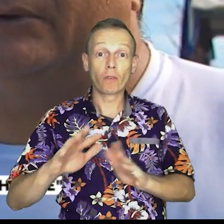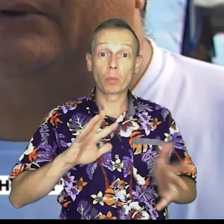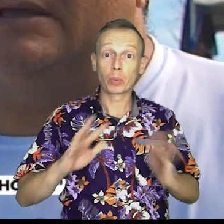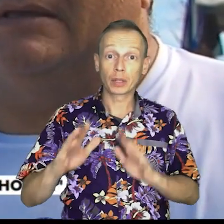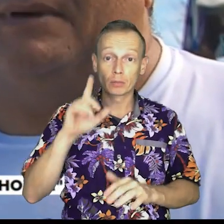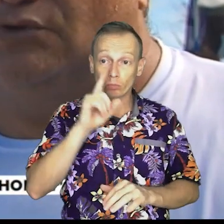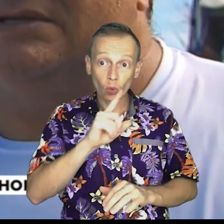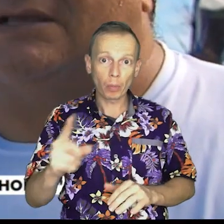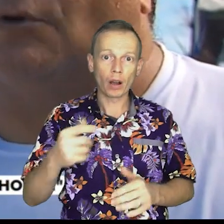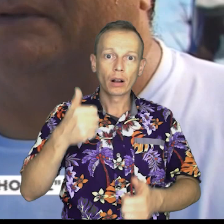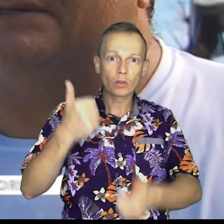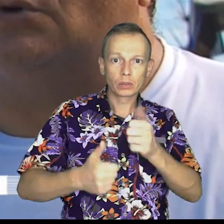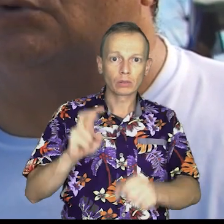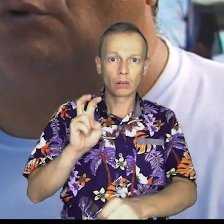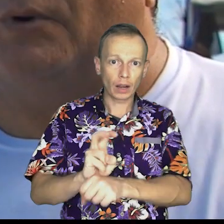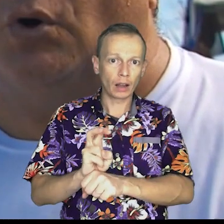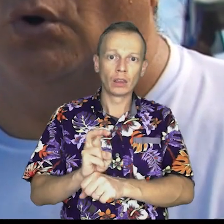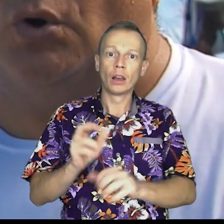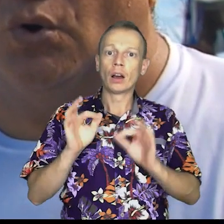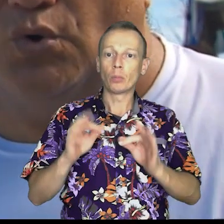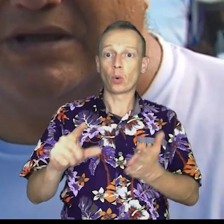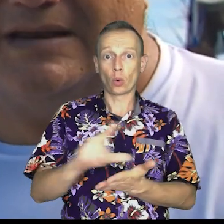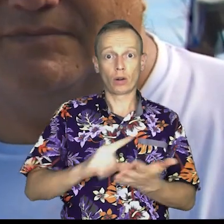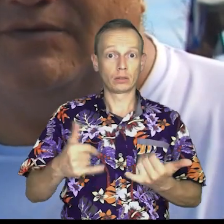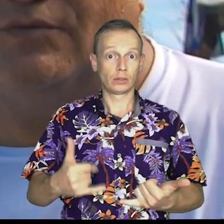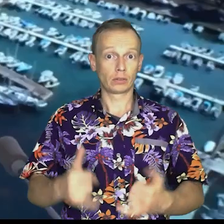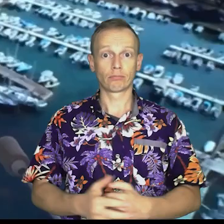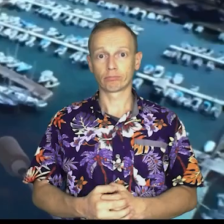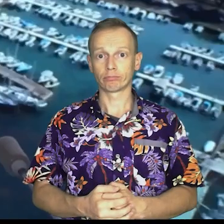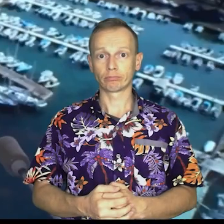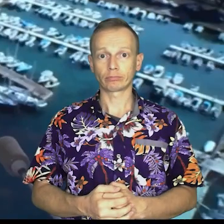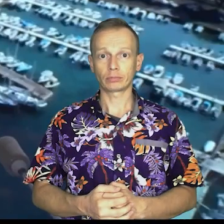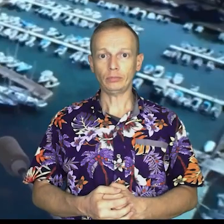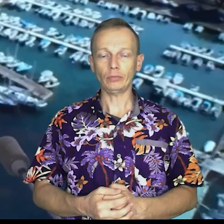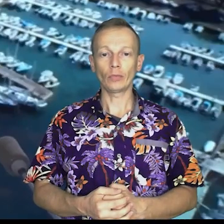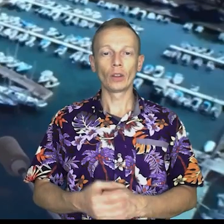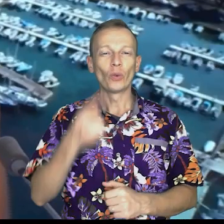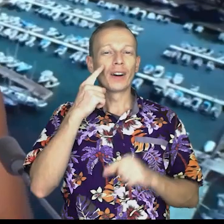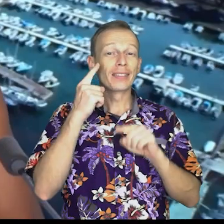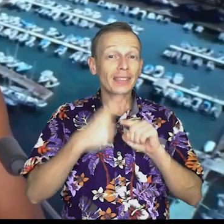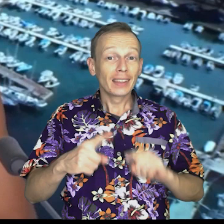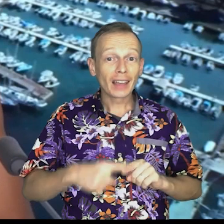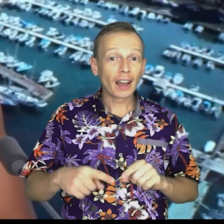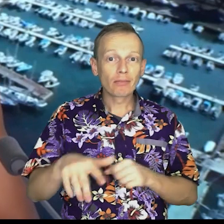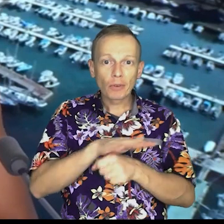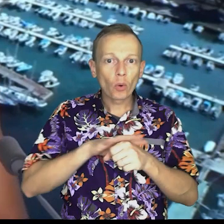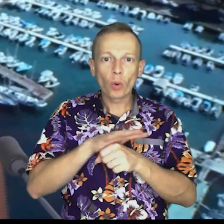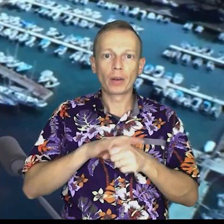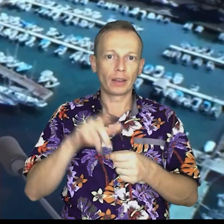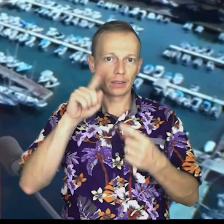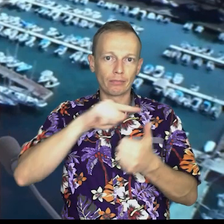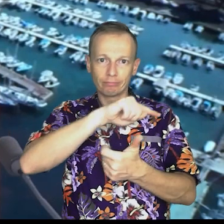pas, maintenir cette compétition sur le plan local. Voilà, plus de détails donc sur tous